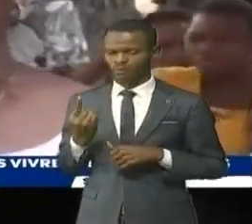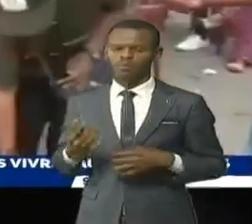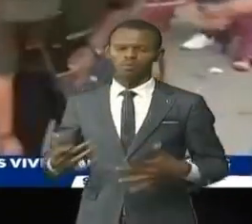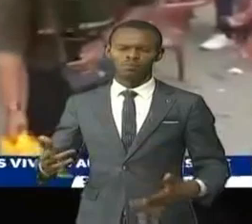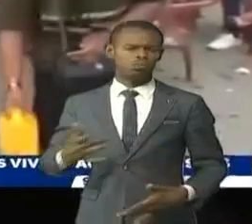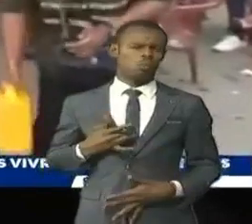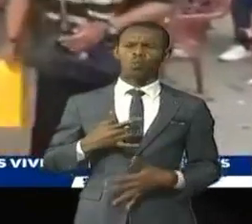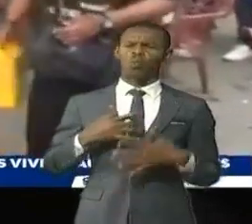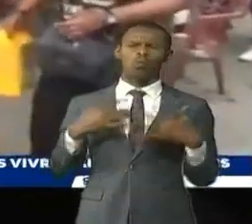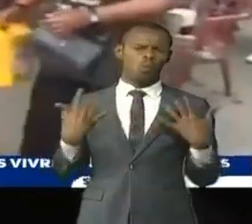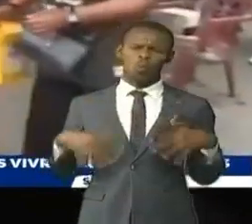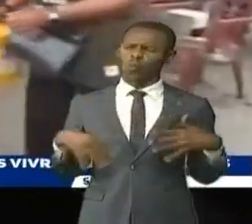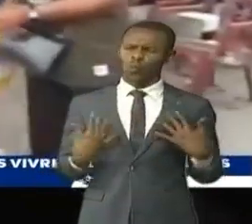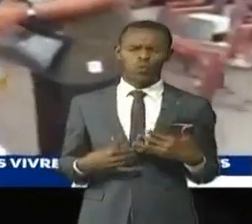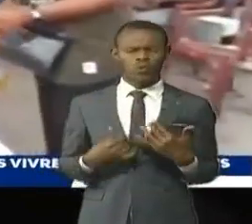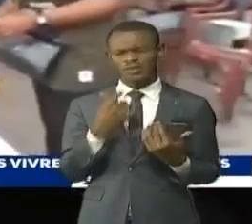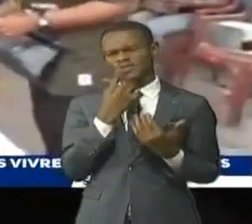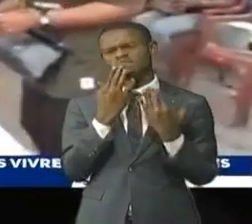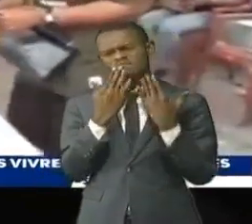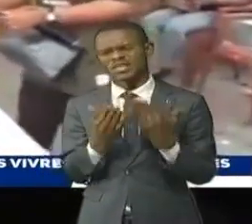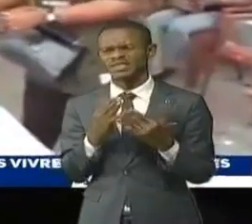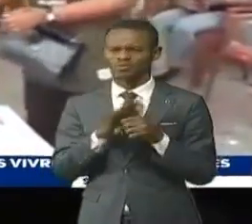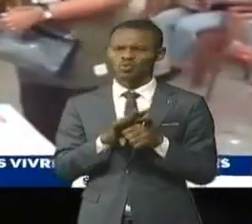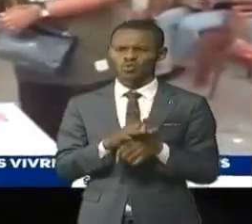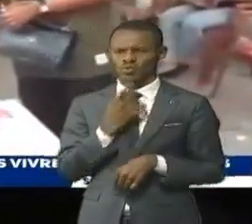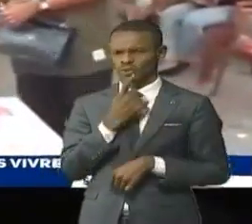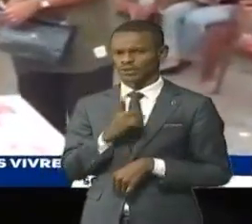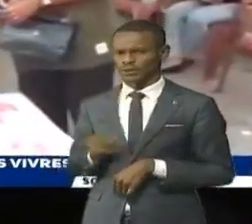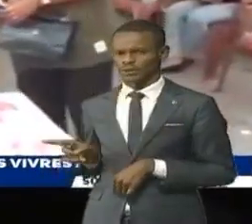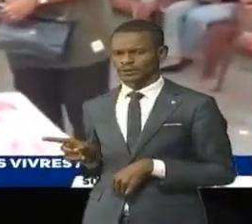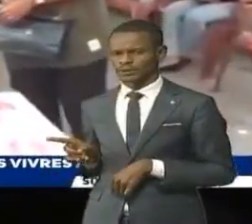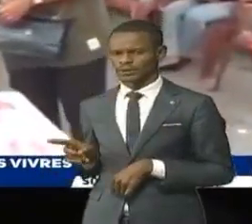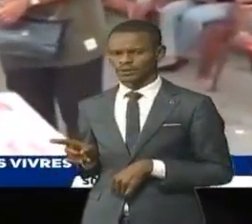émotionnée, salue l'initiative.